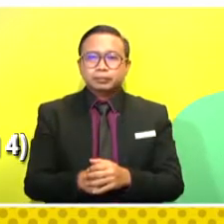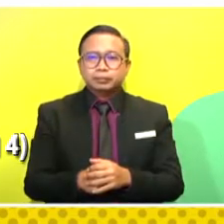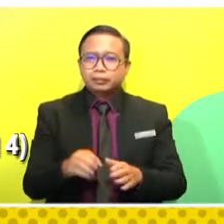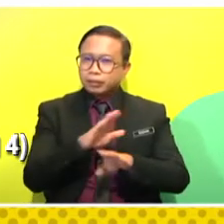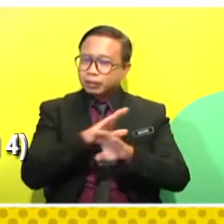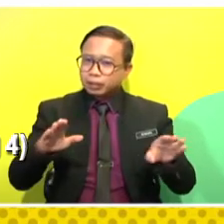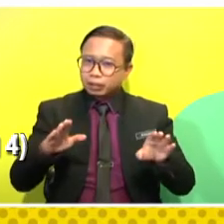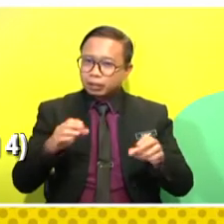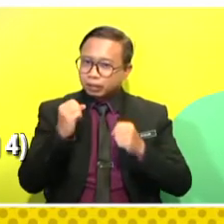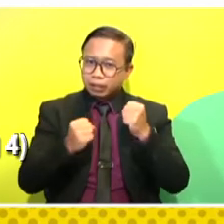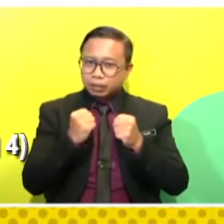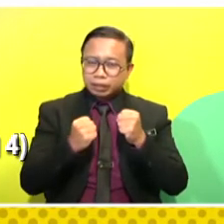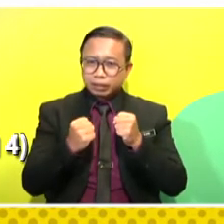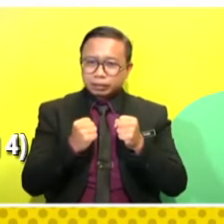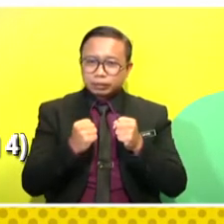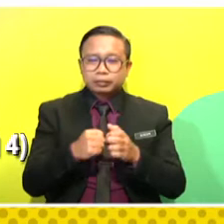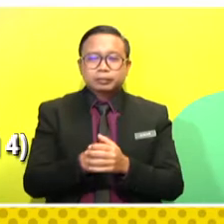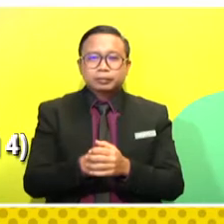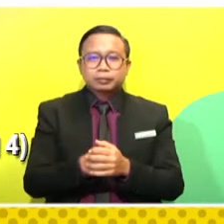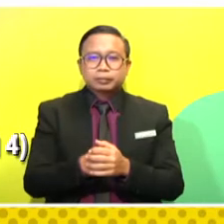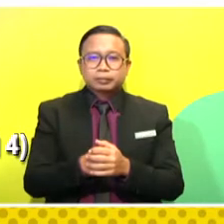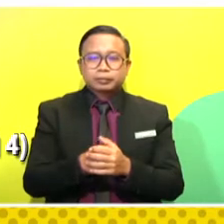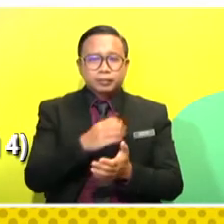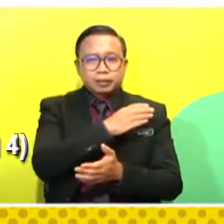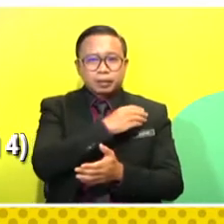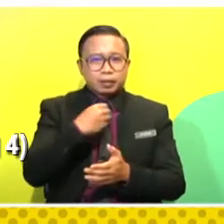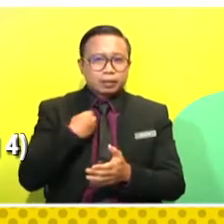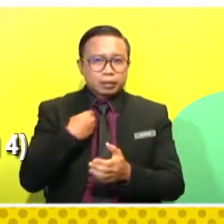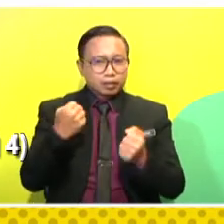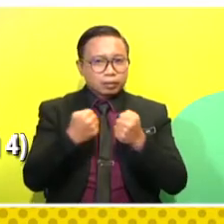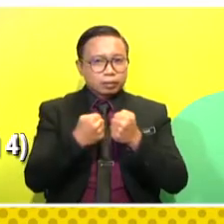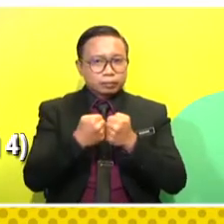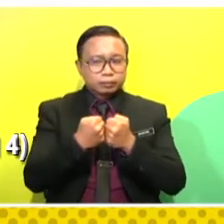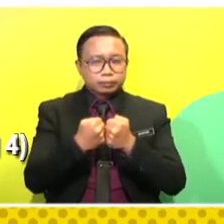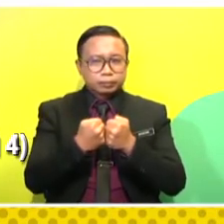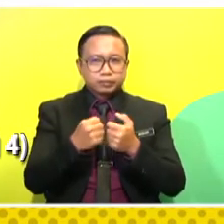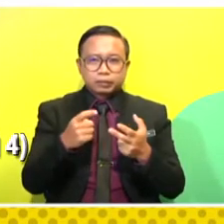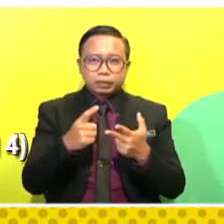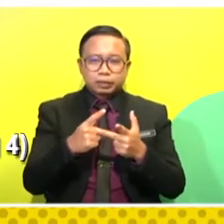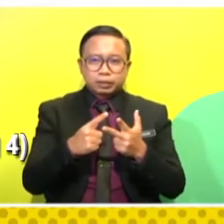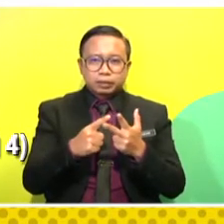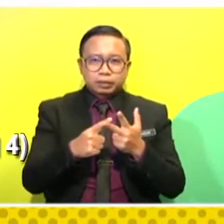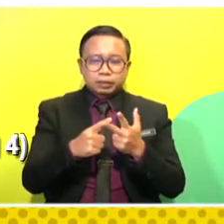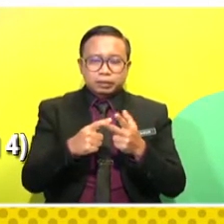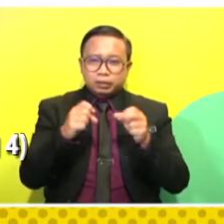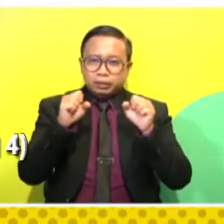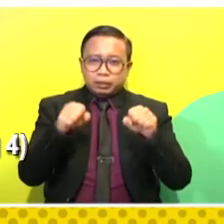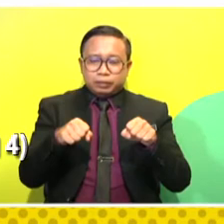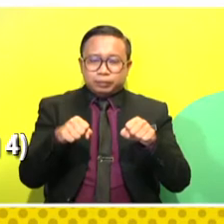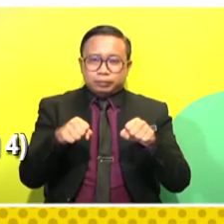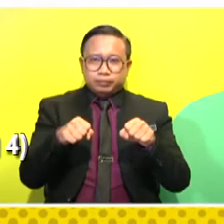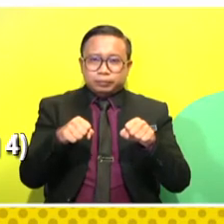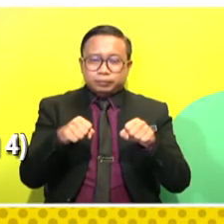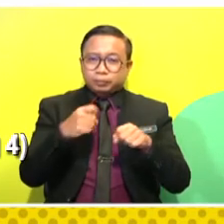dilarang berlari, bergurau, senda dan bergaduh. Dan yang ketiga, boleh Nisa tolong